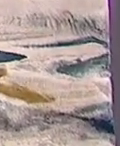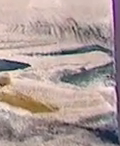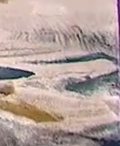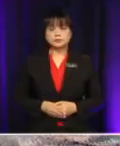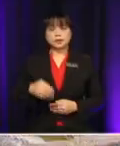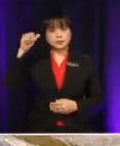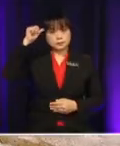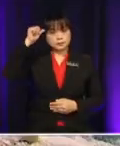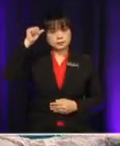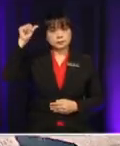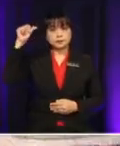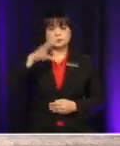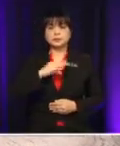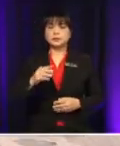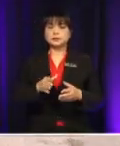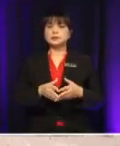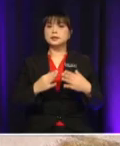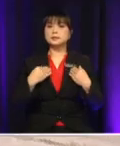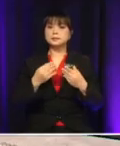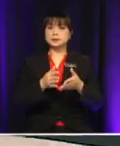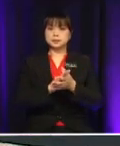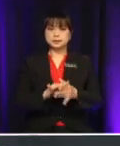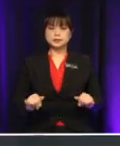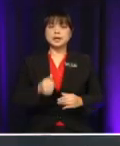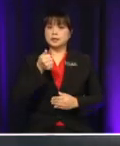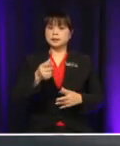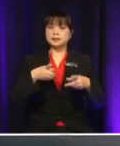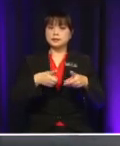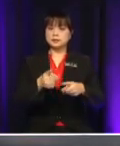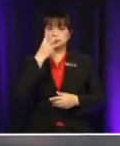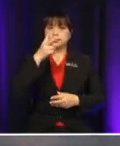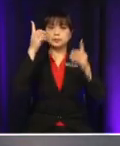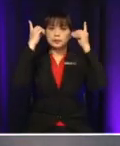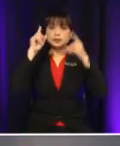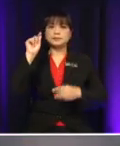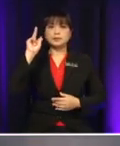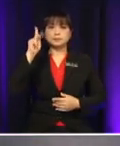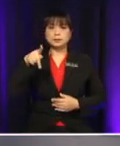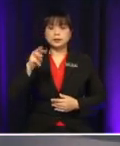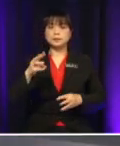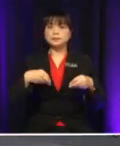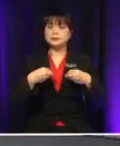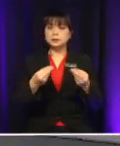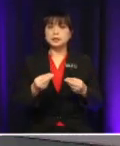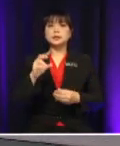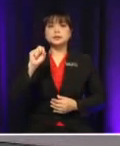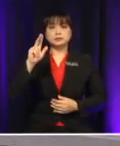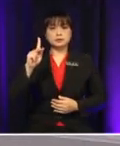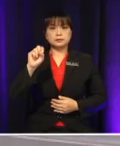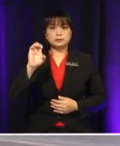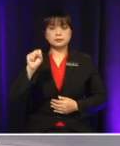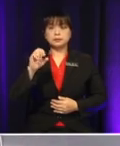Assalamualaikum dan salam sejahtera anda sedang menonton rancangan di Net TV KPM bagi Selat sukses SPM